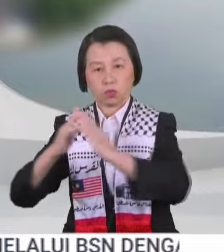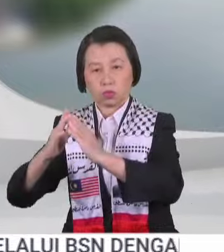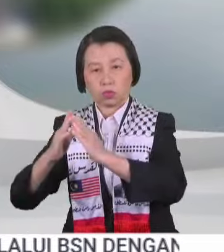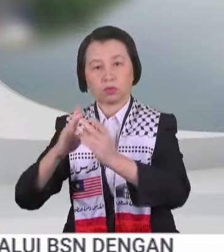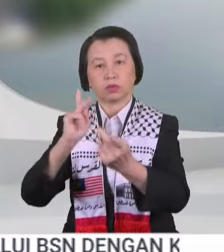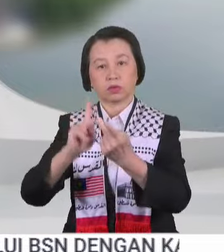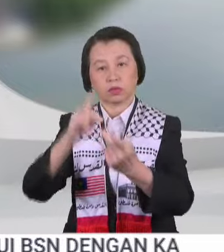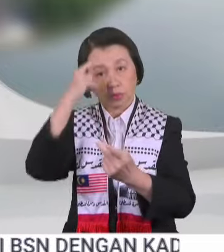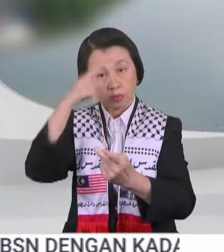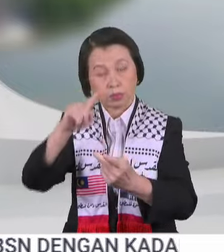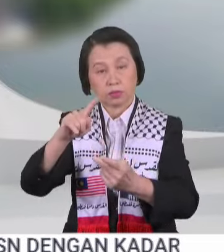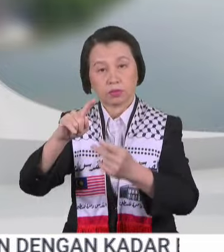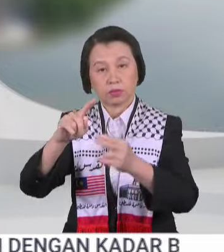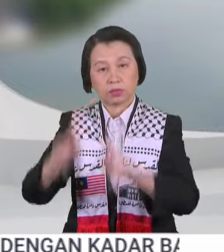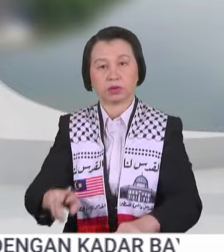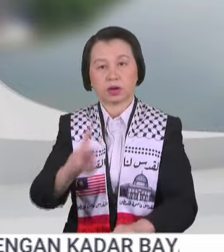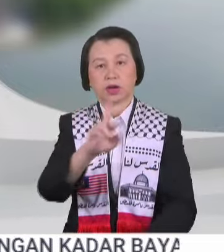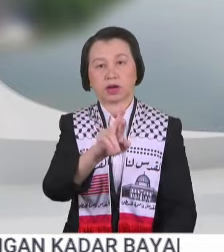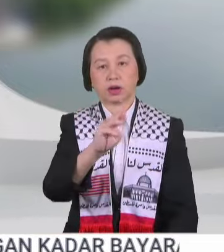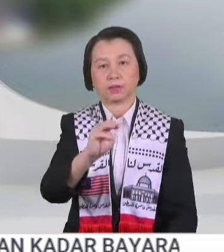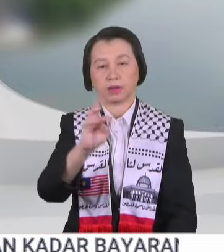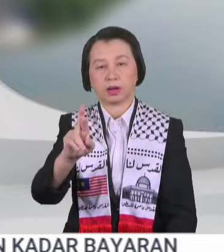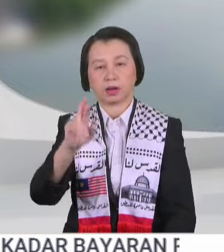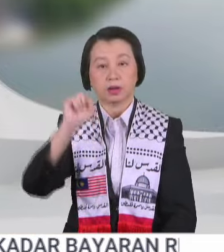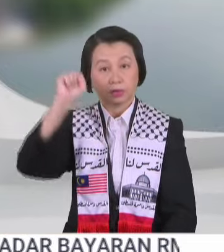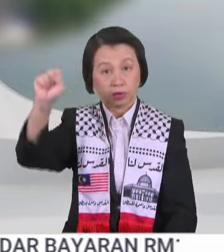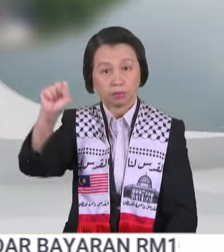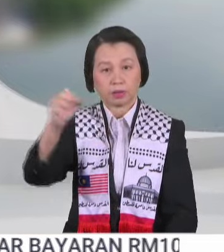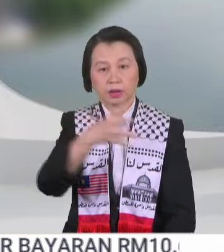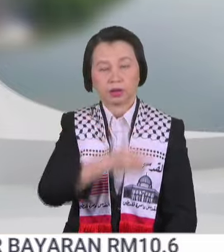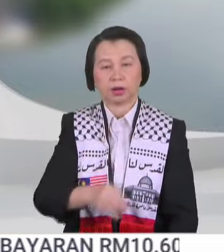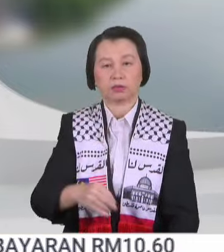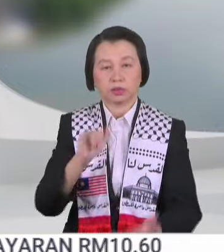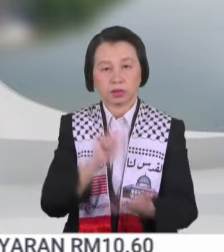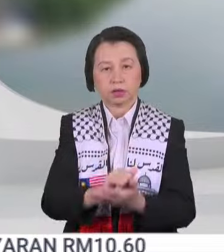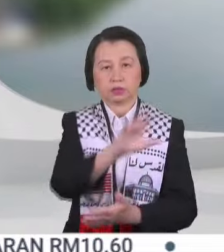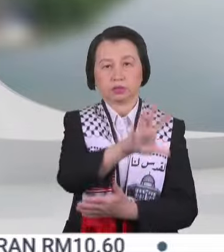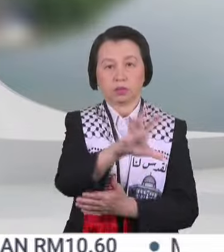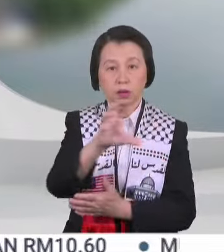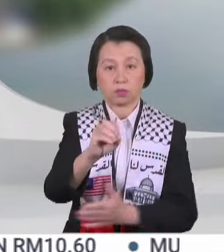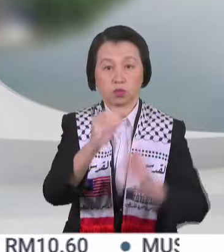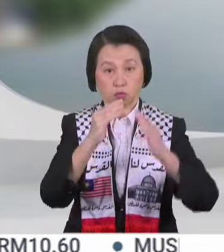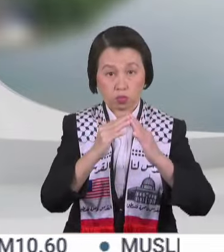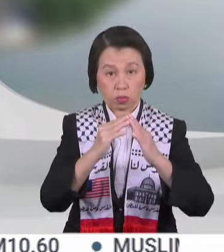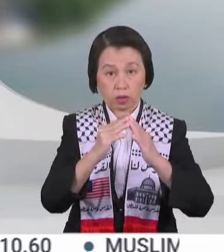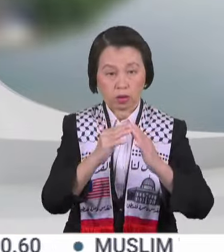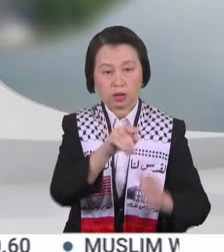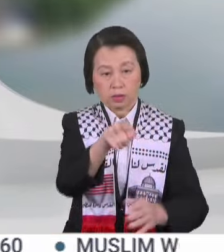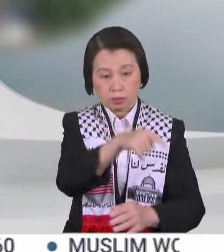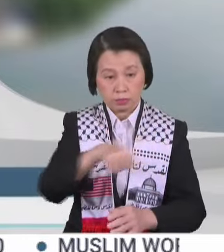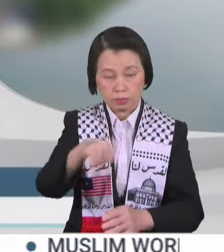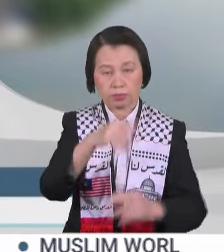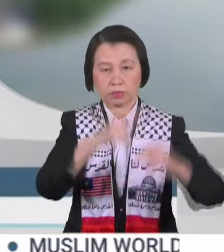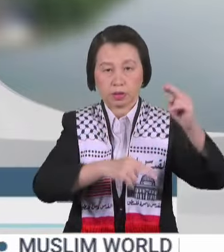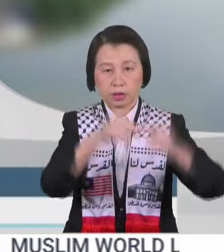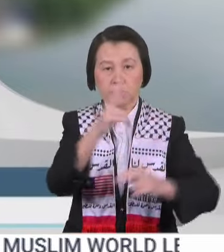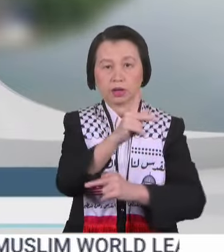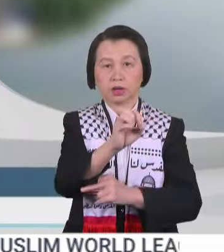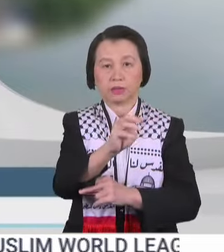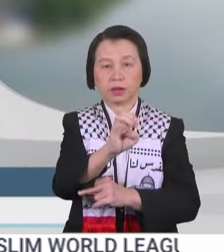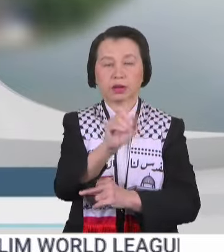mesra rakyat RMR di Sabah tahun ini. Daripada jumlah itu, 50 unit rumah masing-masing dibina di